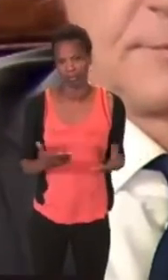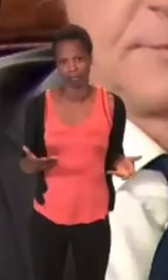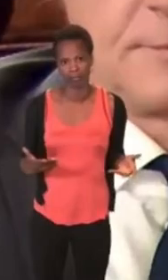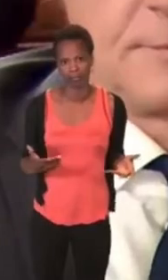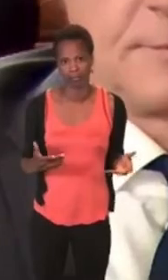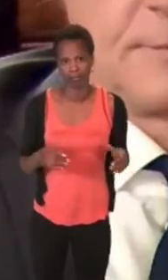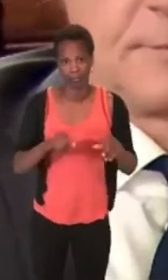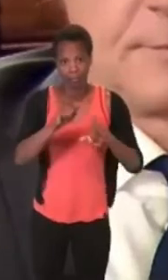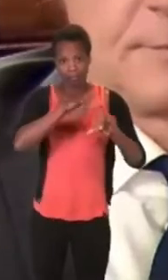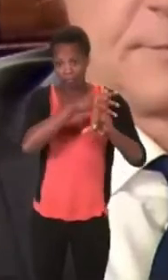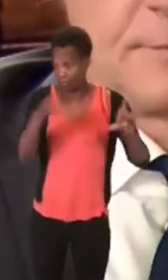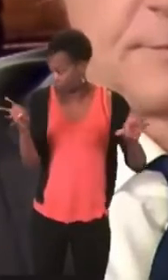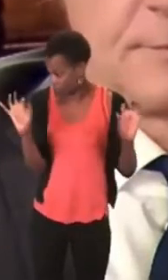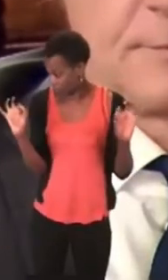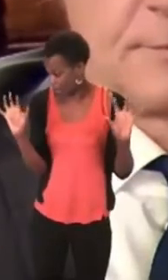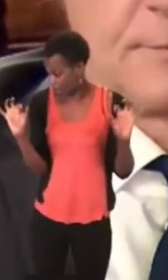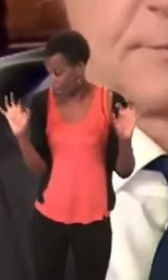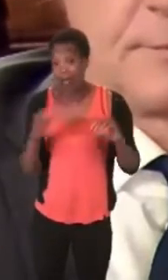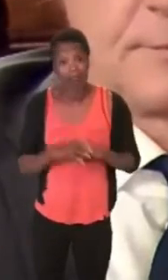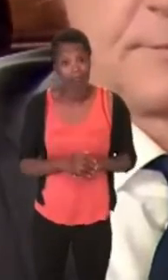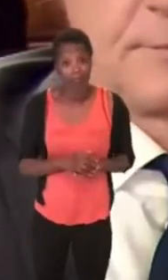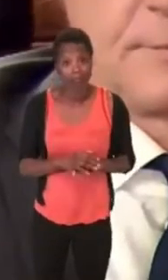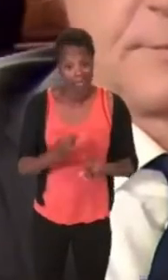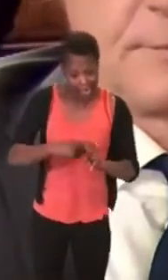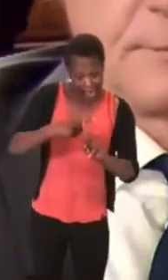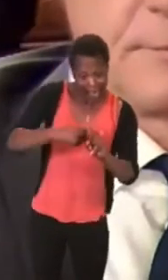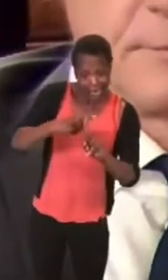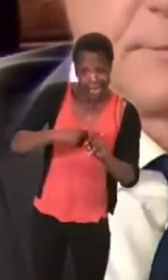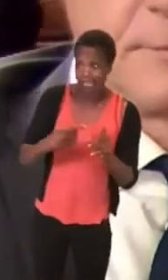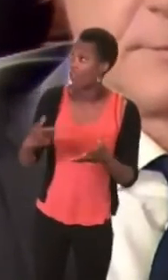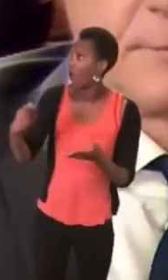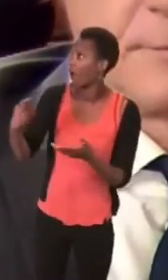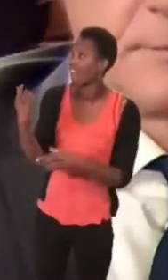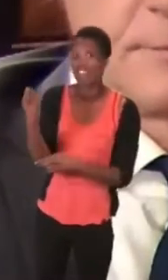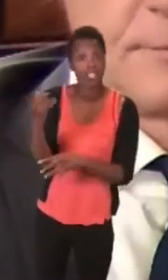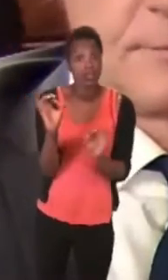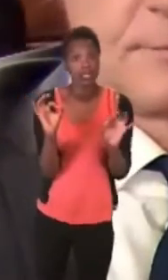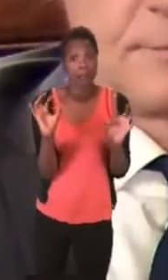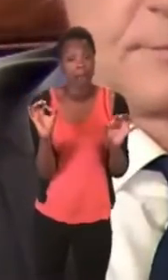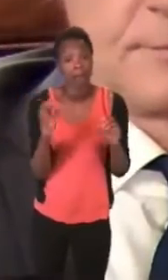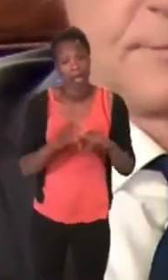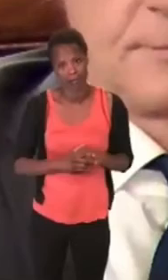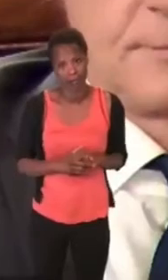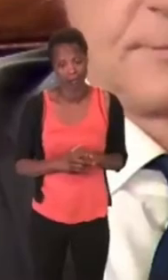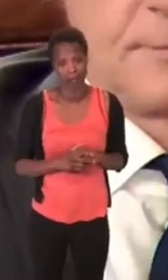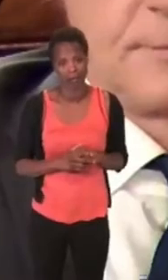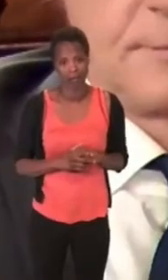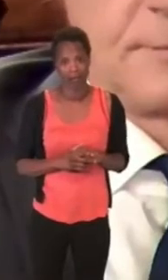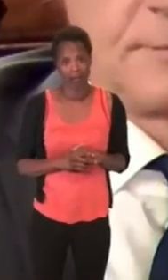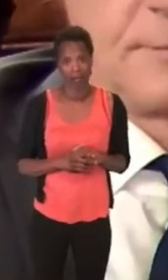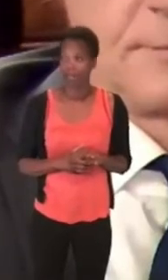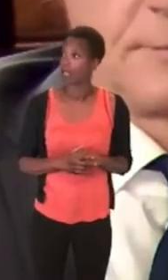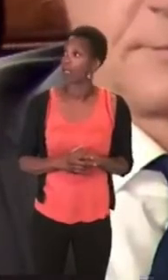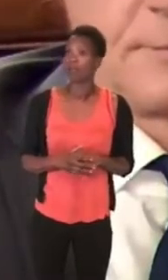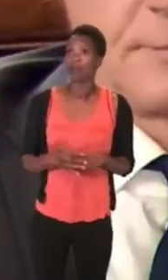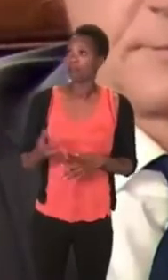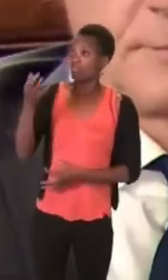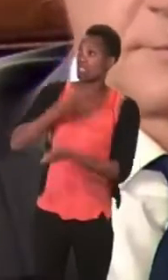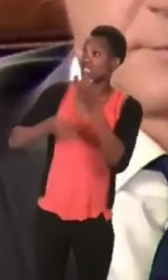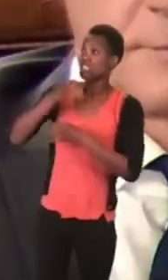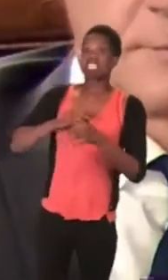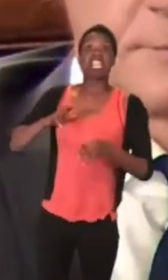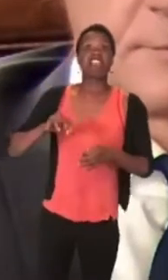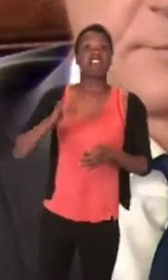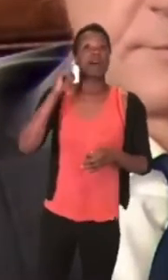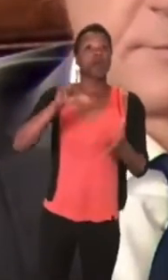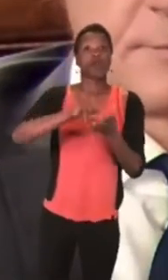d'agenda, pas d'indicateurs financiers. Il faut certainement se satisfaire du fait qu'en 2023, nous les aurons. C'est trop tard,